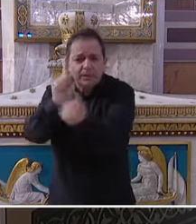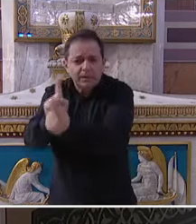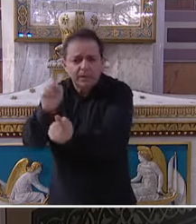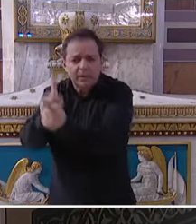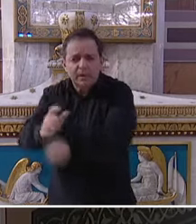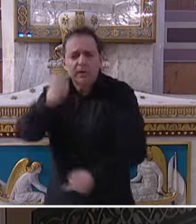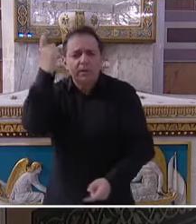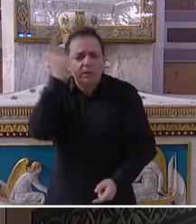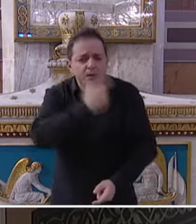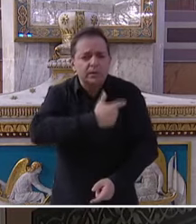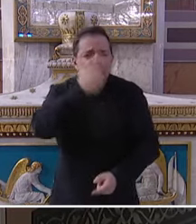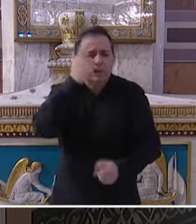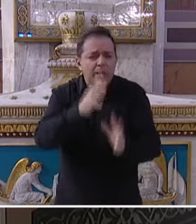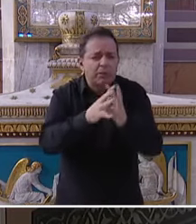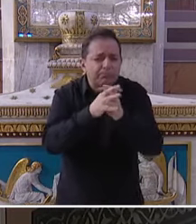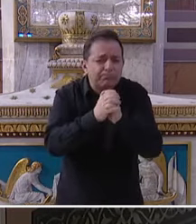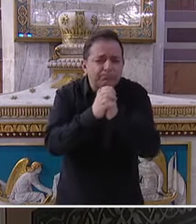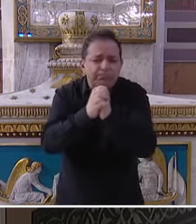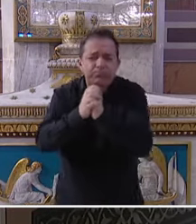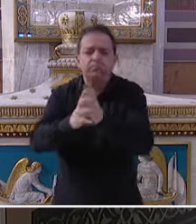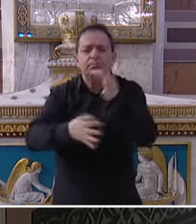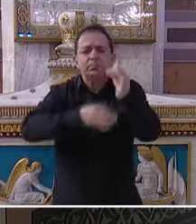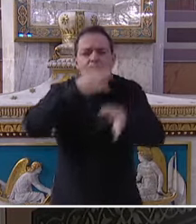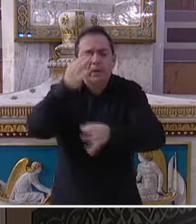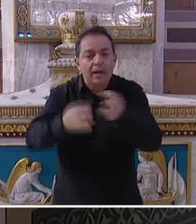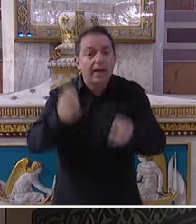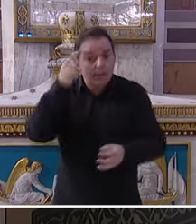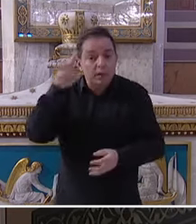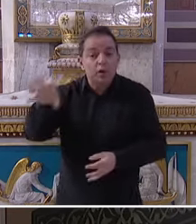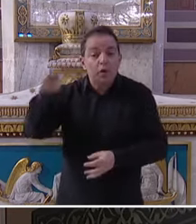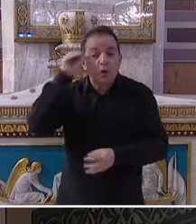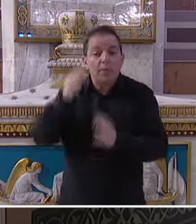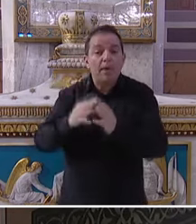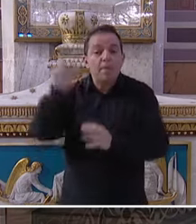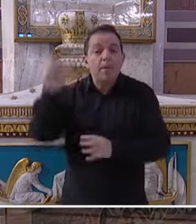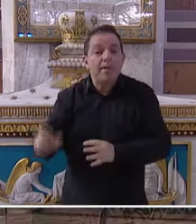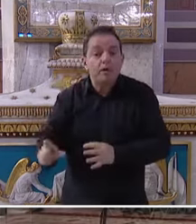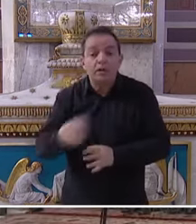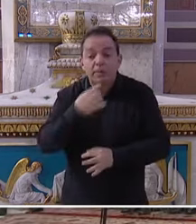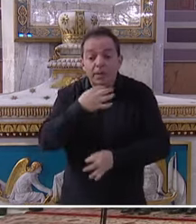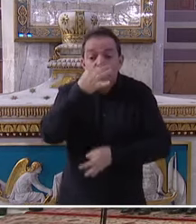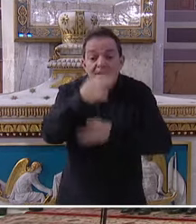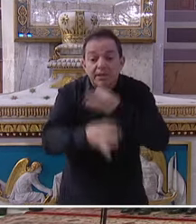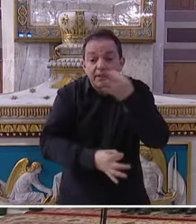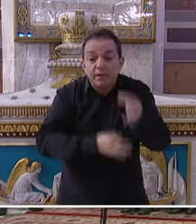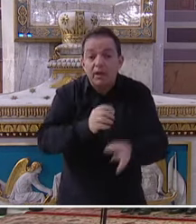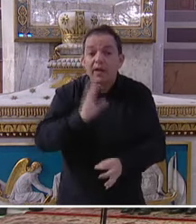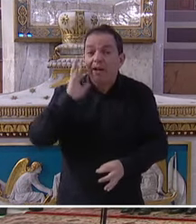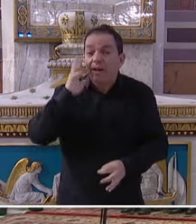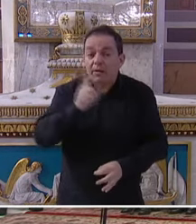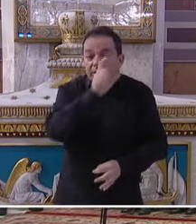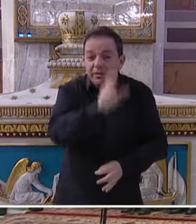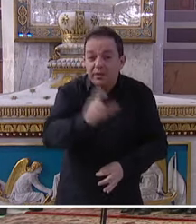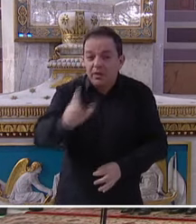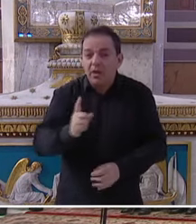να καταλάβετε, αγαπητοί μου, τι εννοεί εδώ ο Απόστολος. Νουθετούσε κάθε πιστό